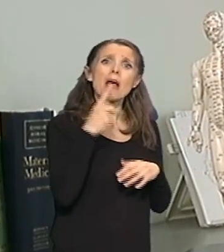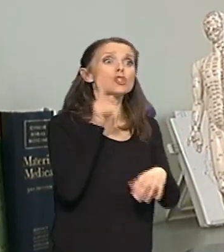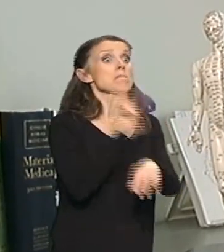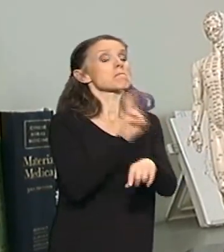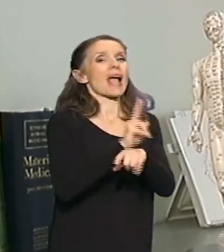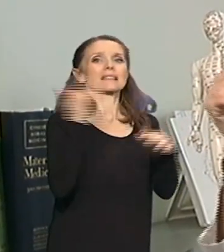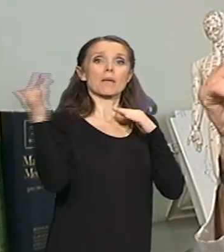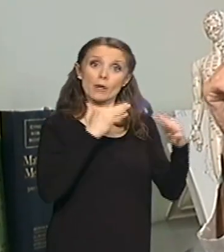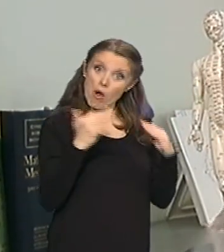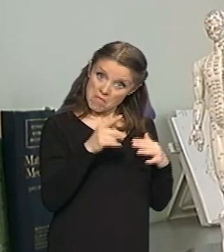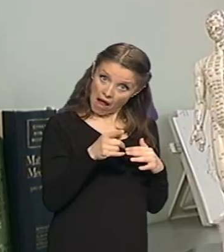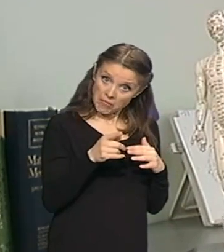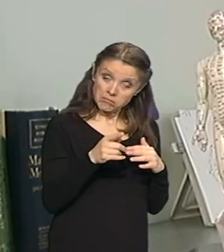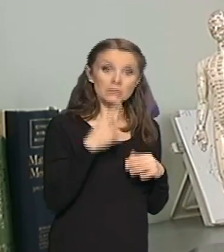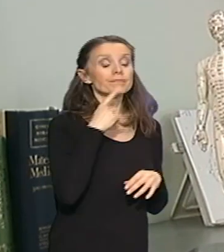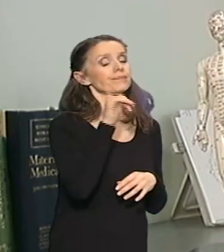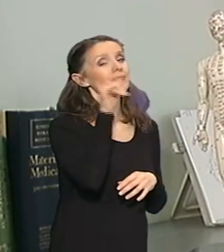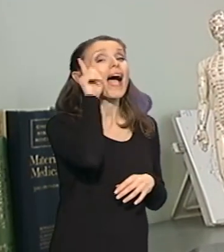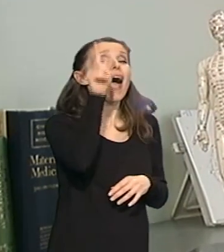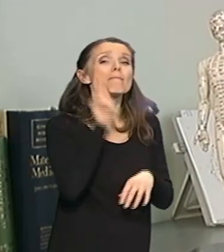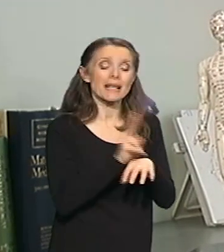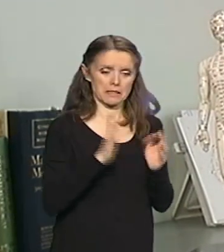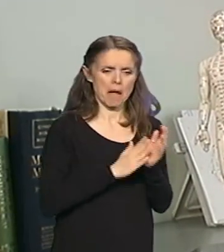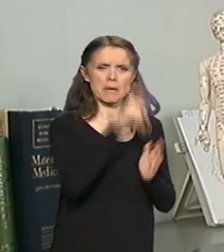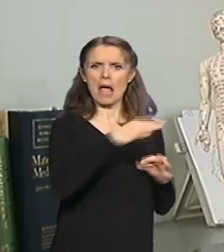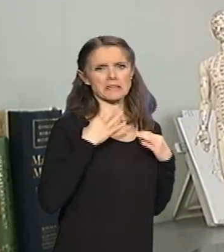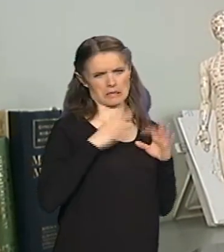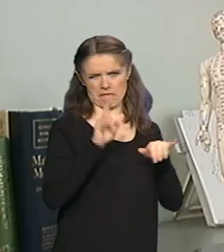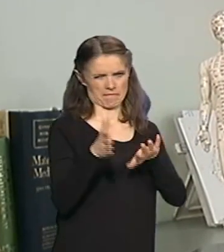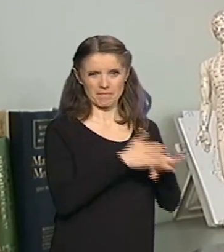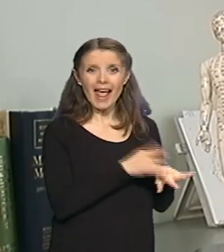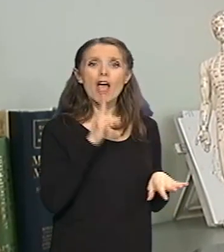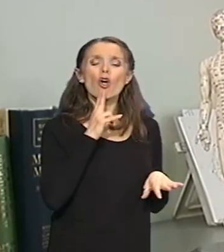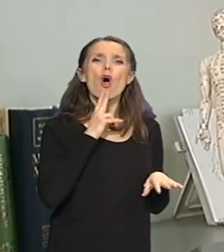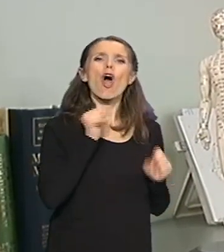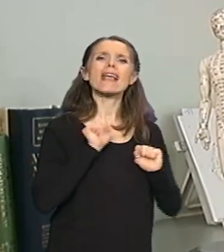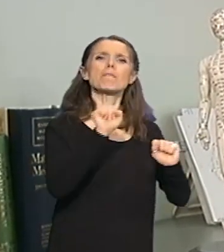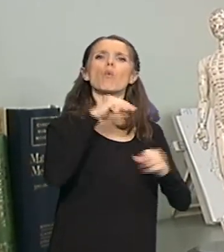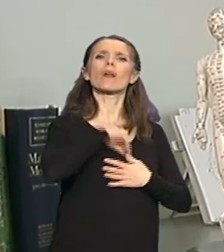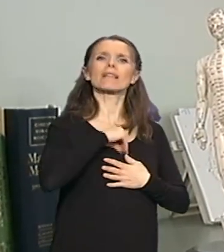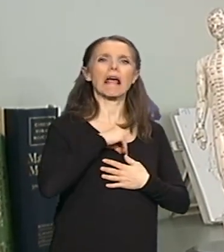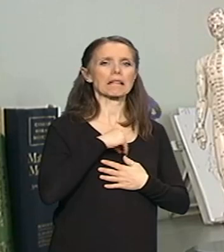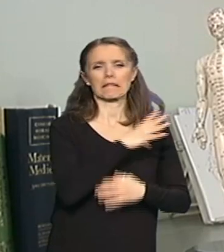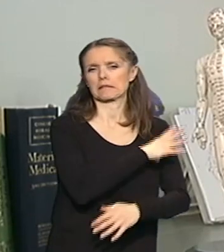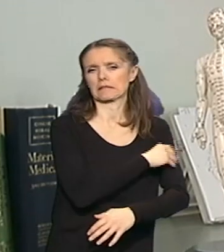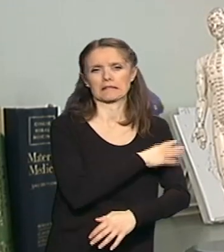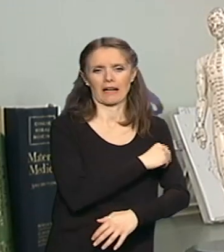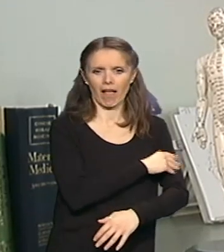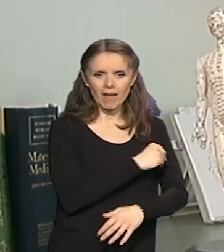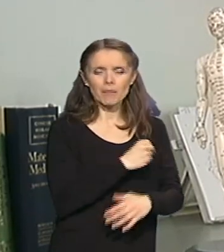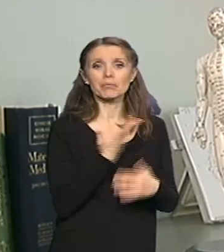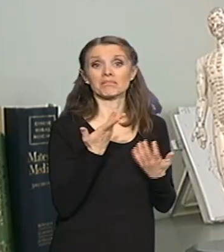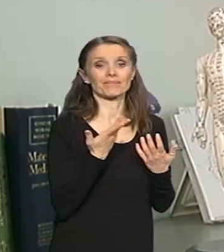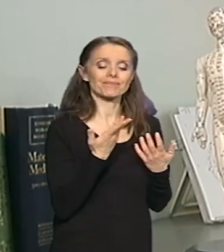ali ima onda kada je imunni sistem slab. Jedna varijanta imuniteta koja se